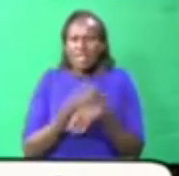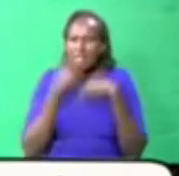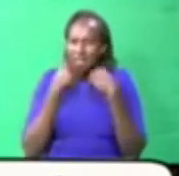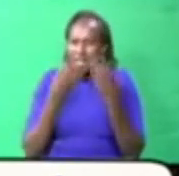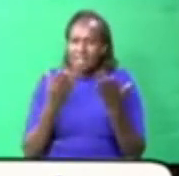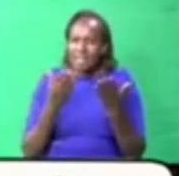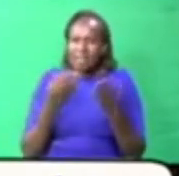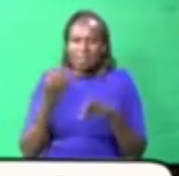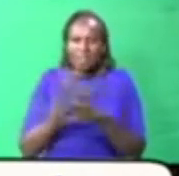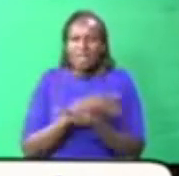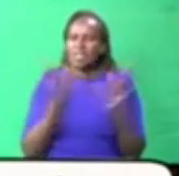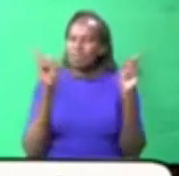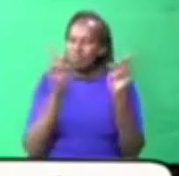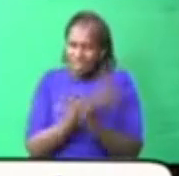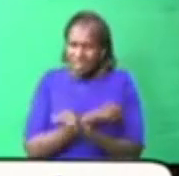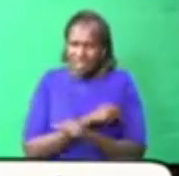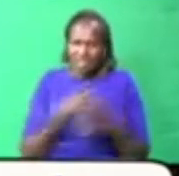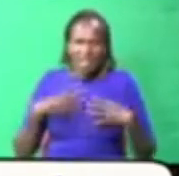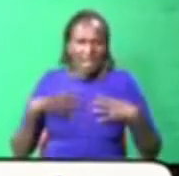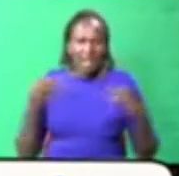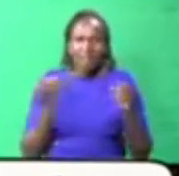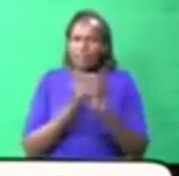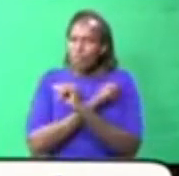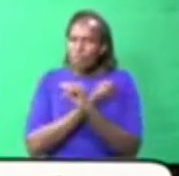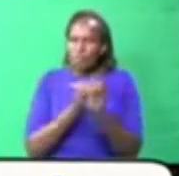County. Amepona